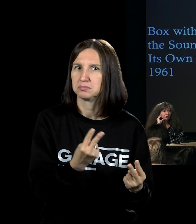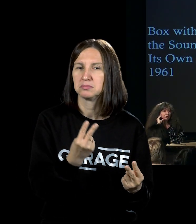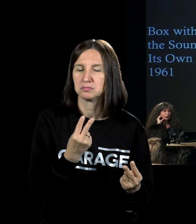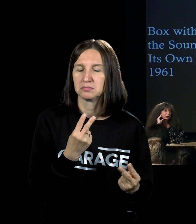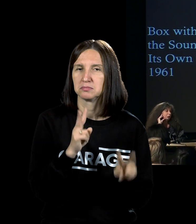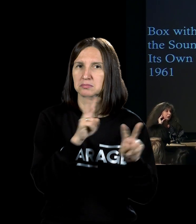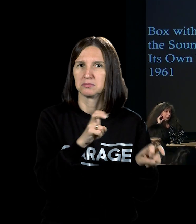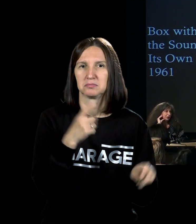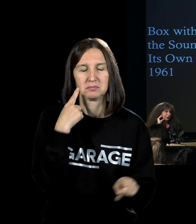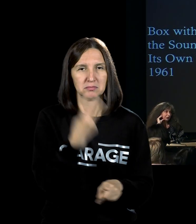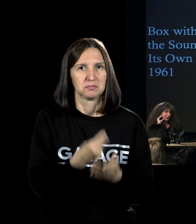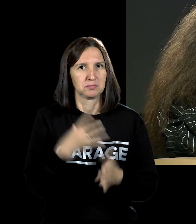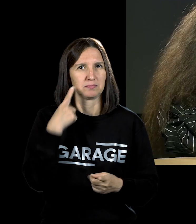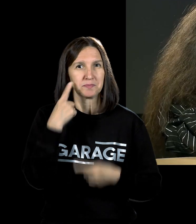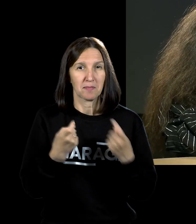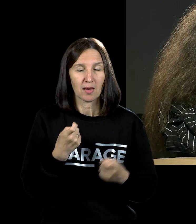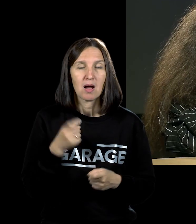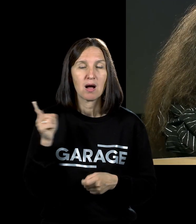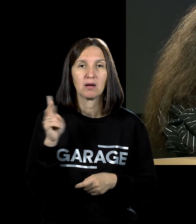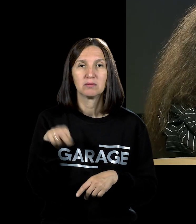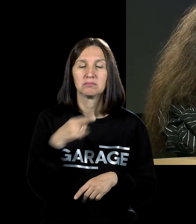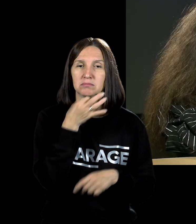одним из первых, кто эту работу оценил, был Джон Кейдж,